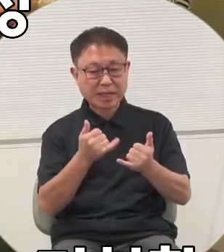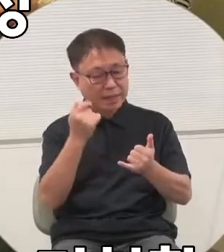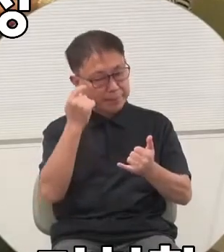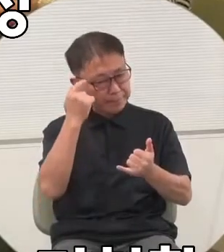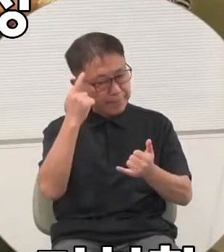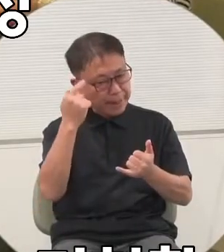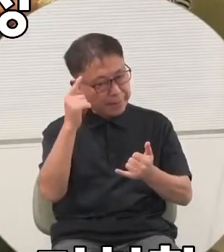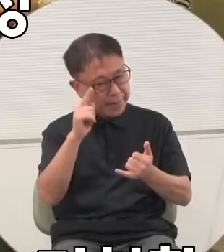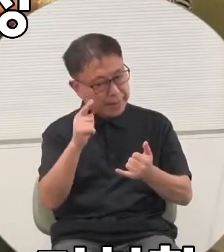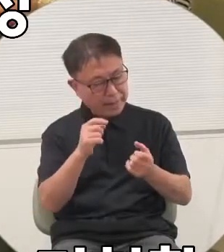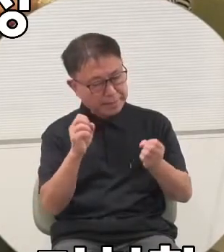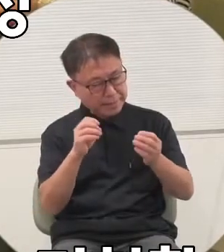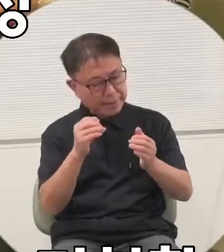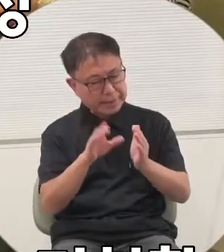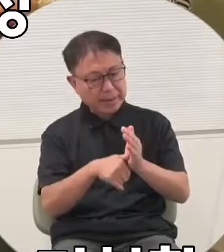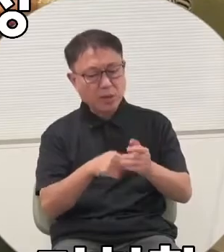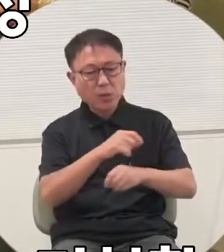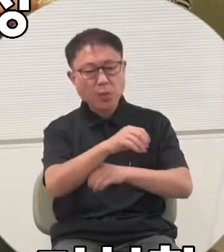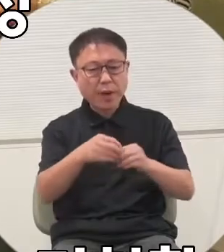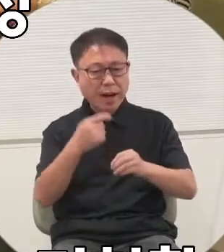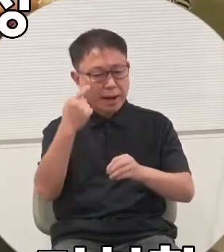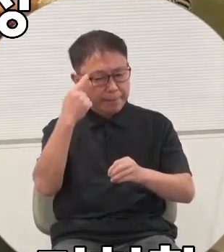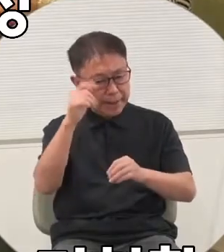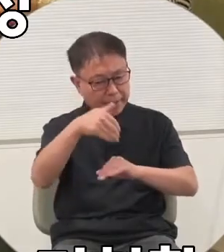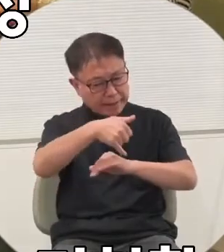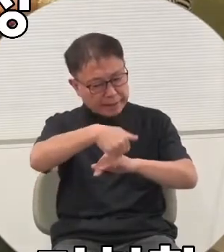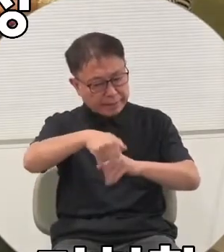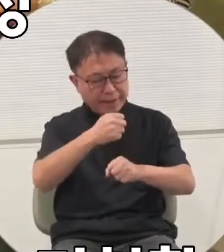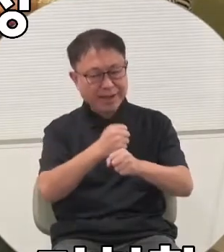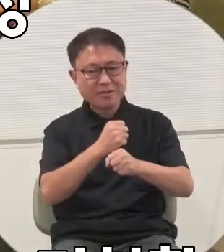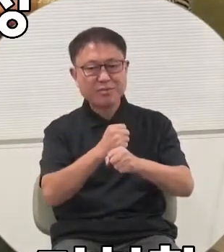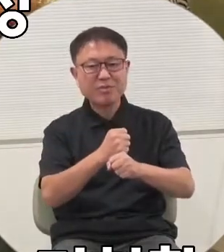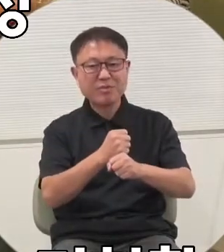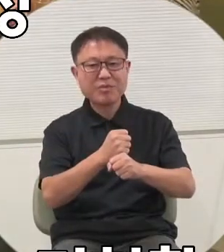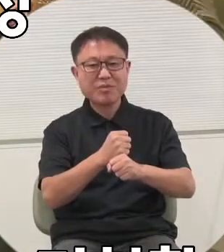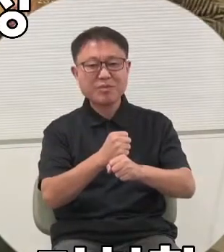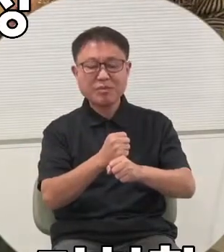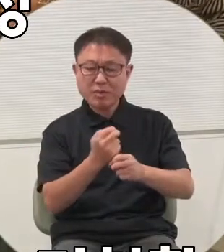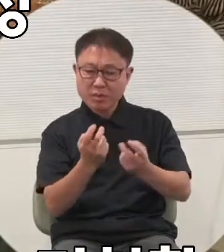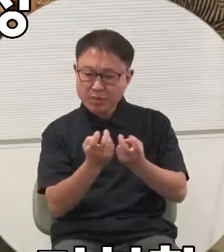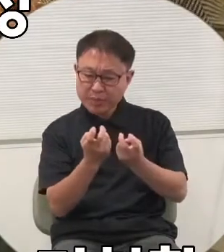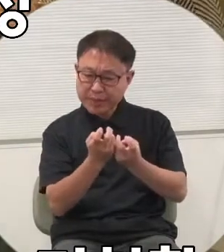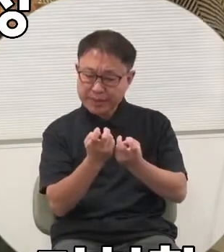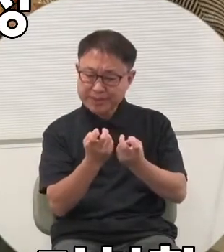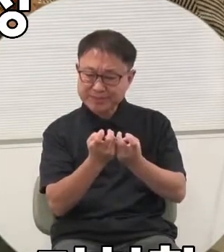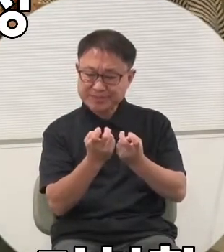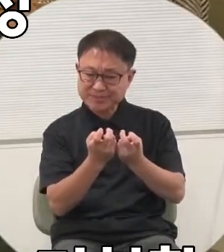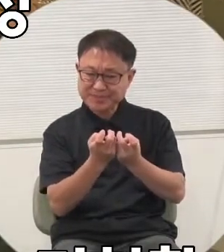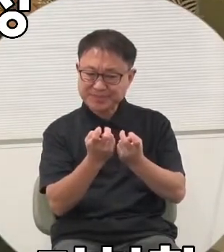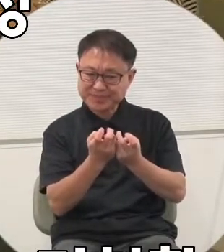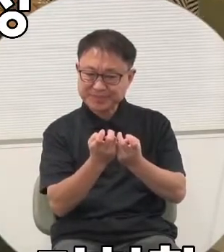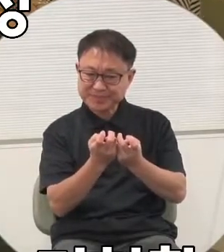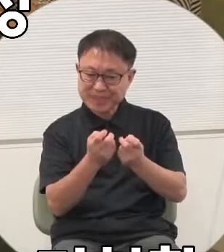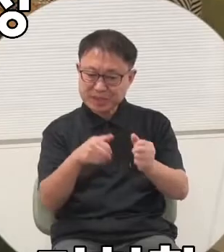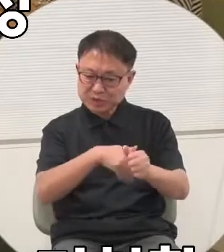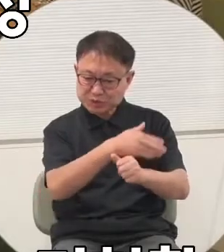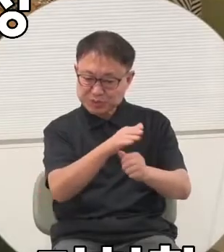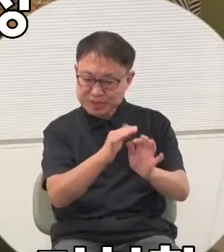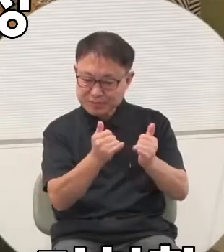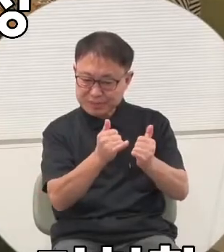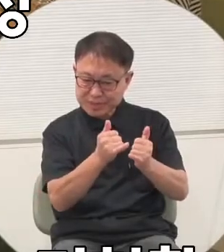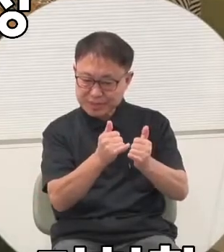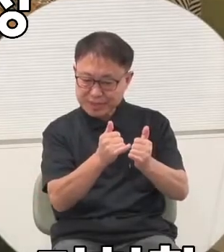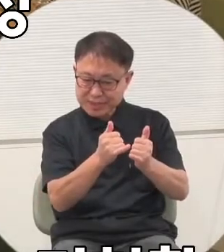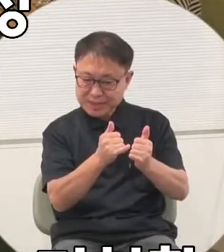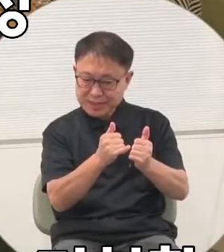아이디어를 많이 짜냈는데 그래서 오히려 아이디어를 짜고 기획하고 그것을 또 그럼 우리 어떻게 한번 주민분들하고 같이 함께 할